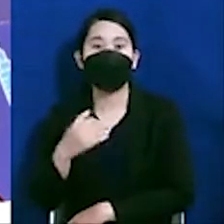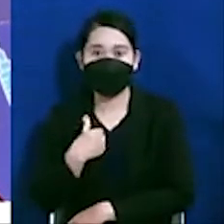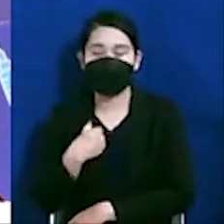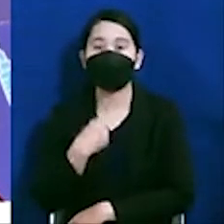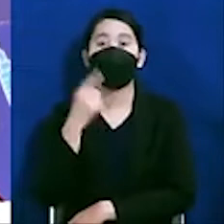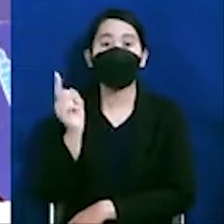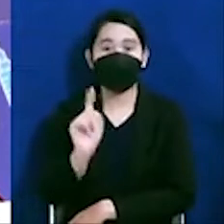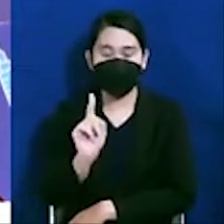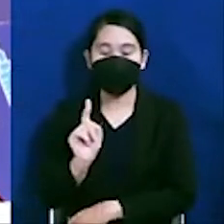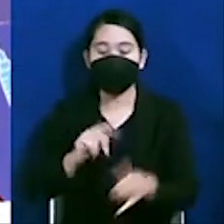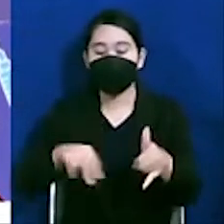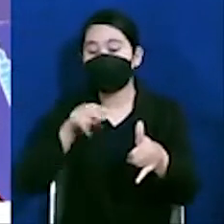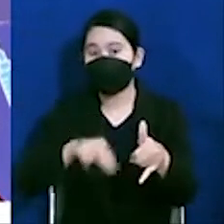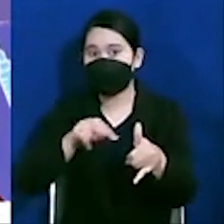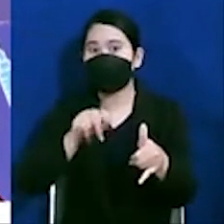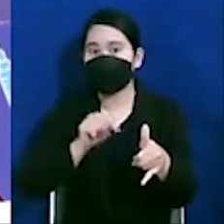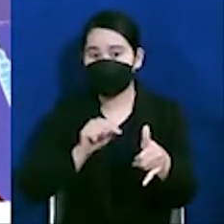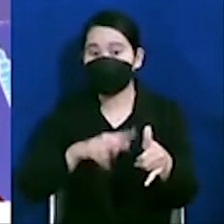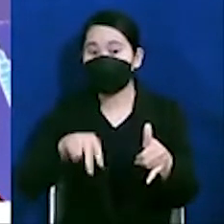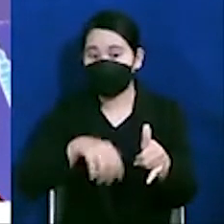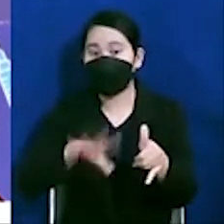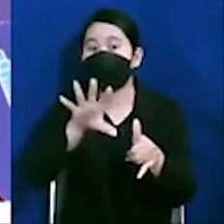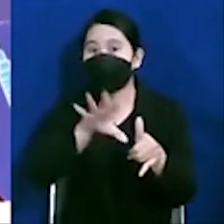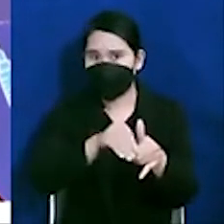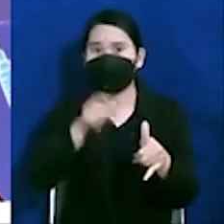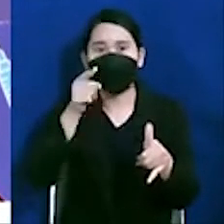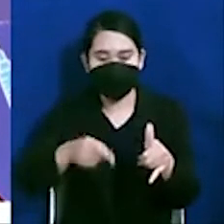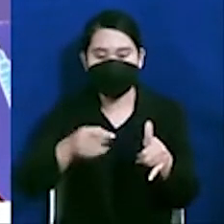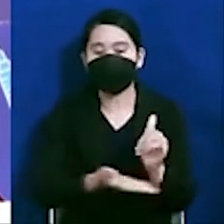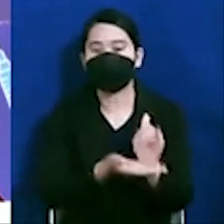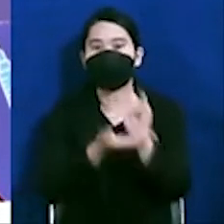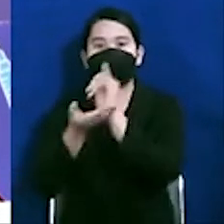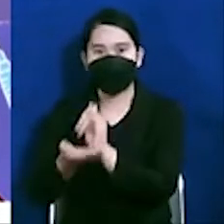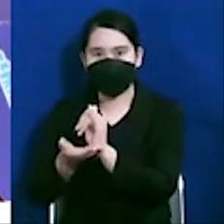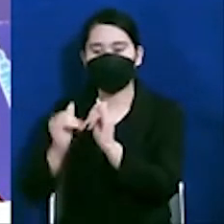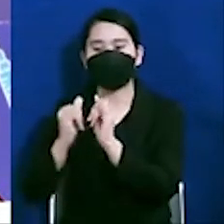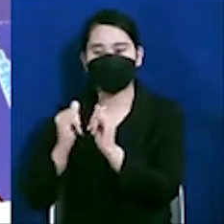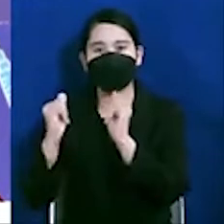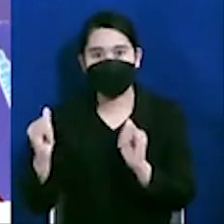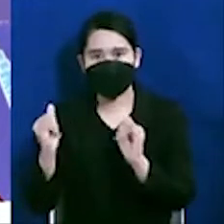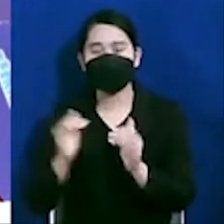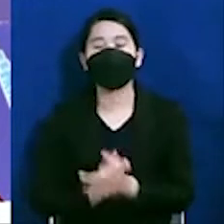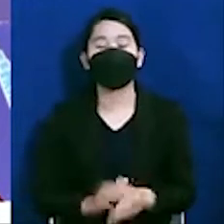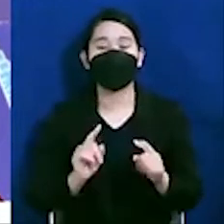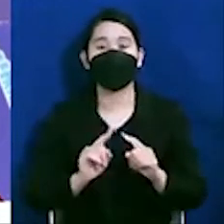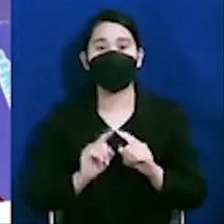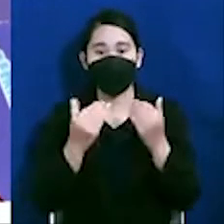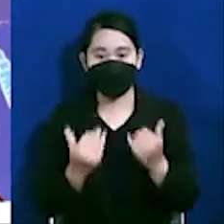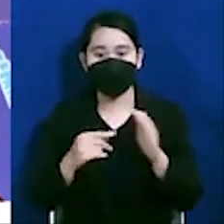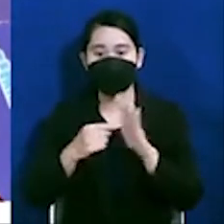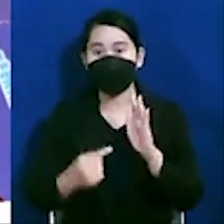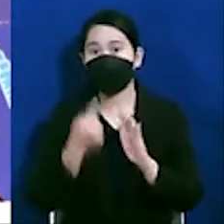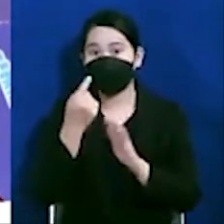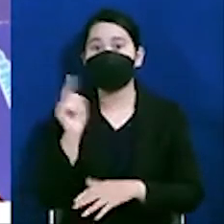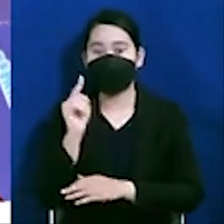ตรวจผู้ป่วยนี่ครับจะต้องรับในการดูแลแอดมิดผู้ป่วยนะครับนะครับเอ่อนั้นเมื่อษณาการตอนแรกนะครับที่